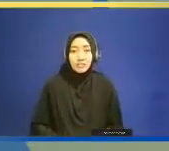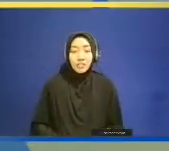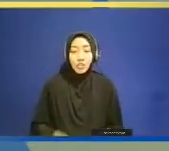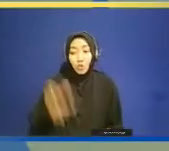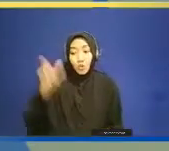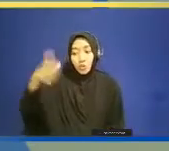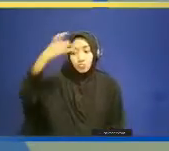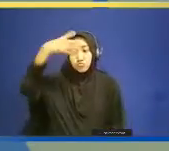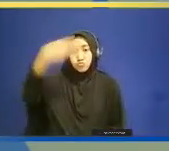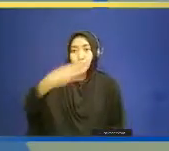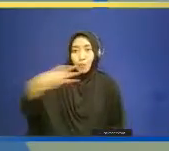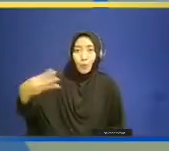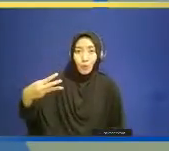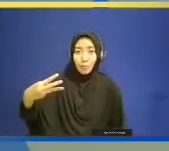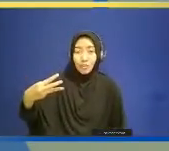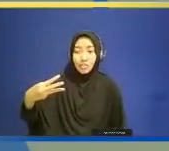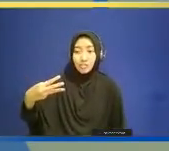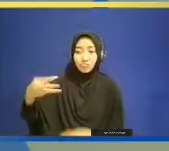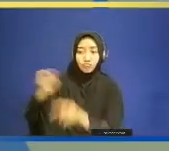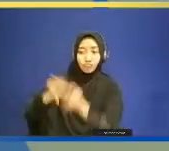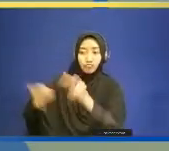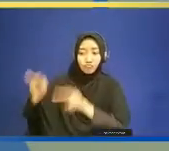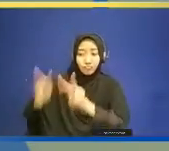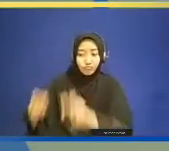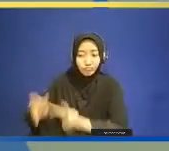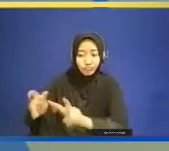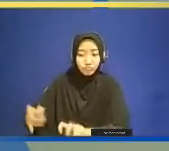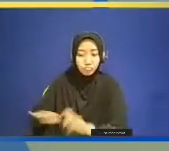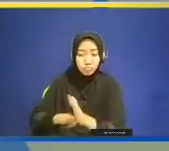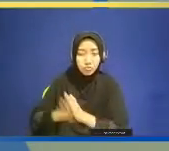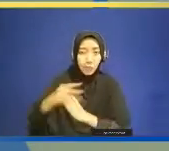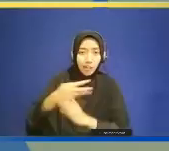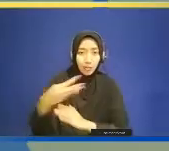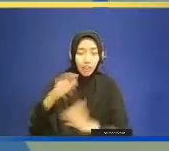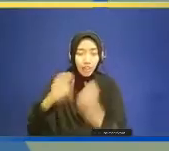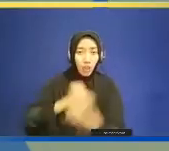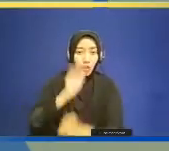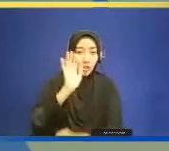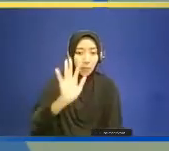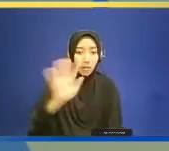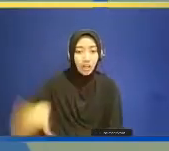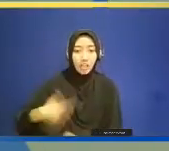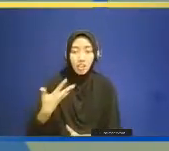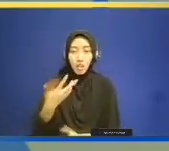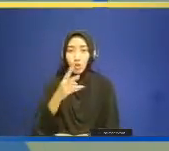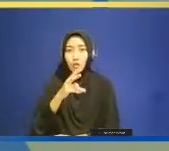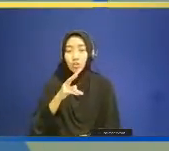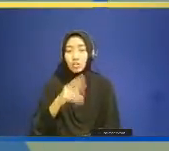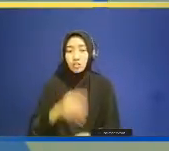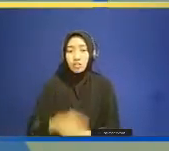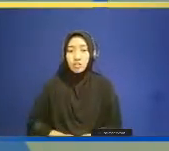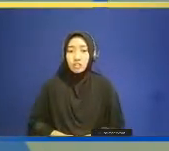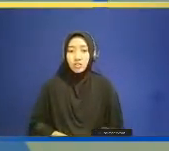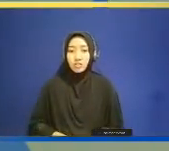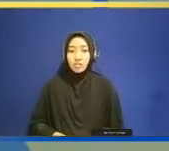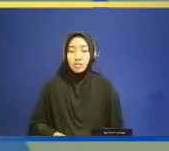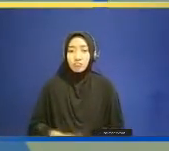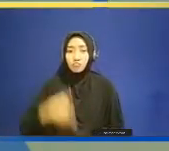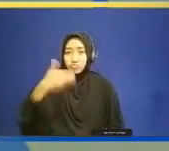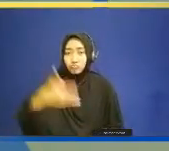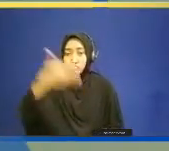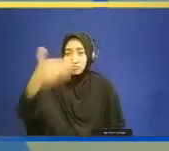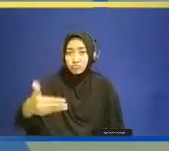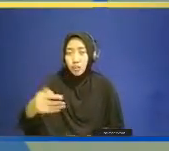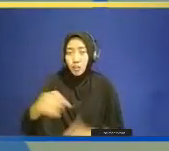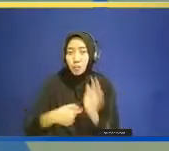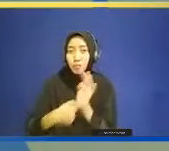yang bisa memprediksi pertumbuhan ekonomi tahun depan bahkan sampai dua digit di belakang koma itu